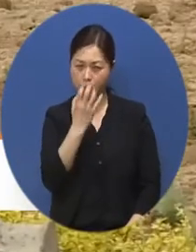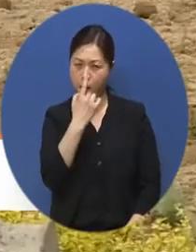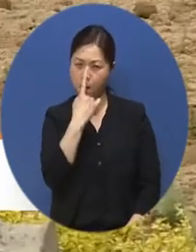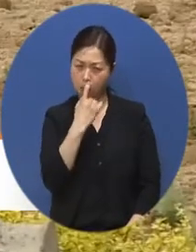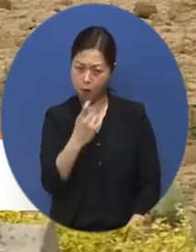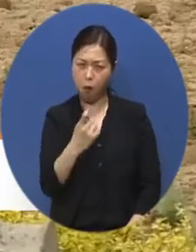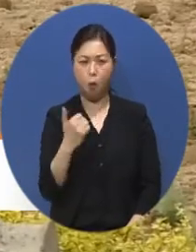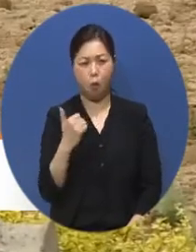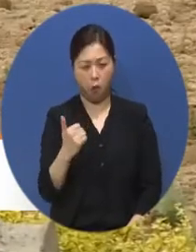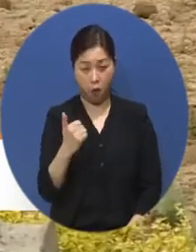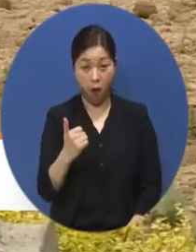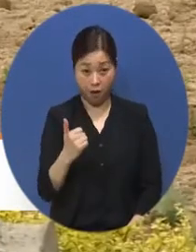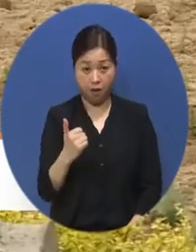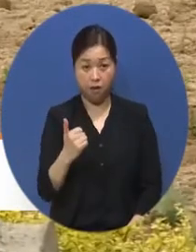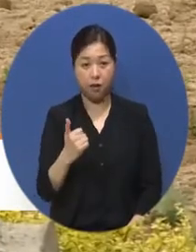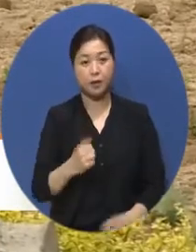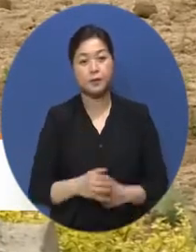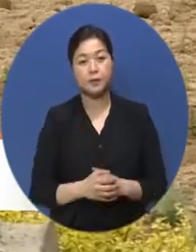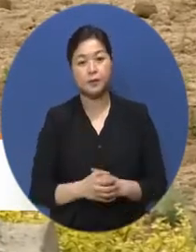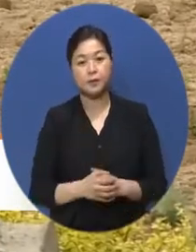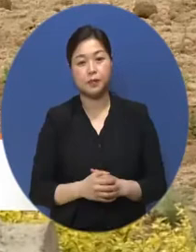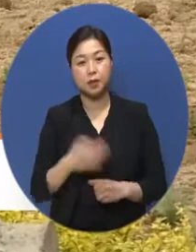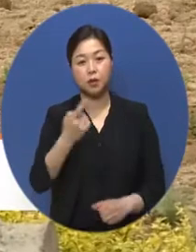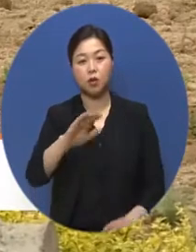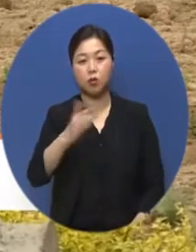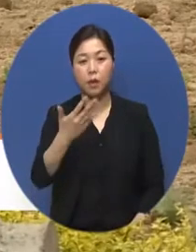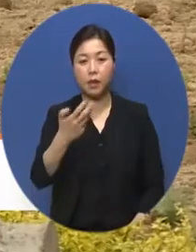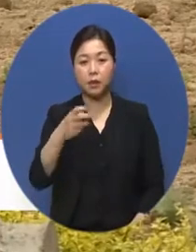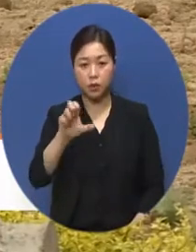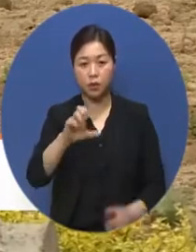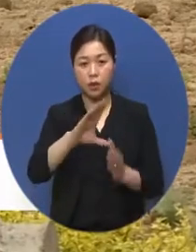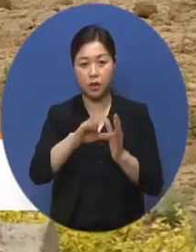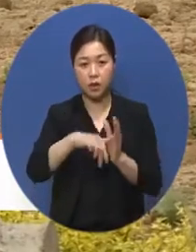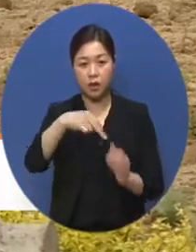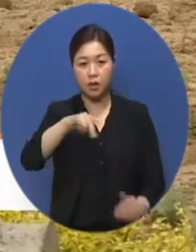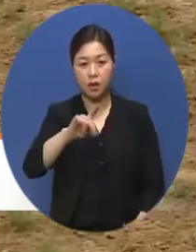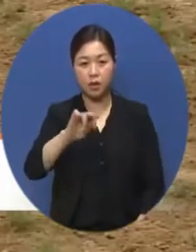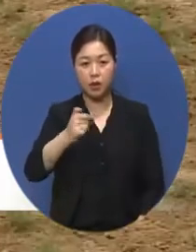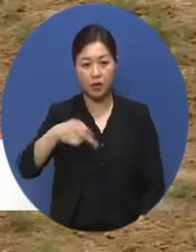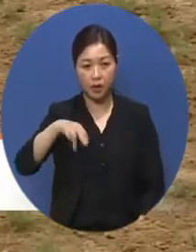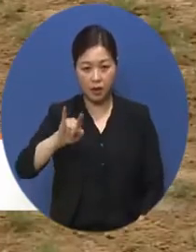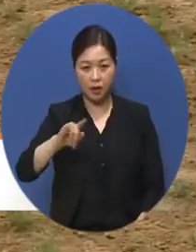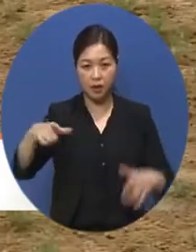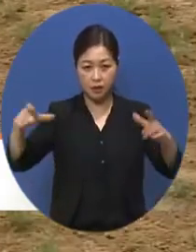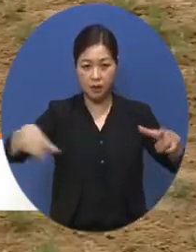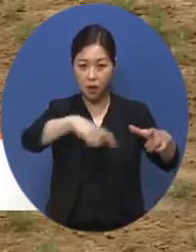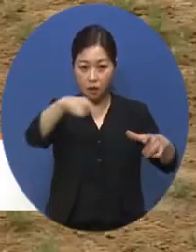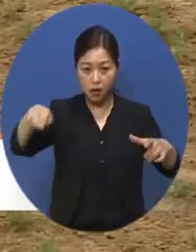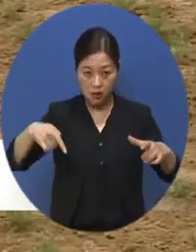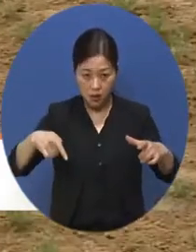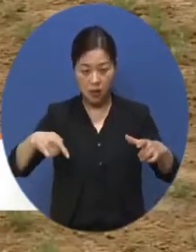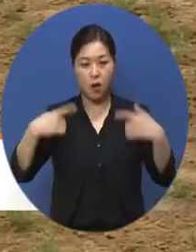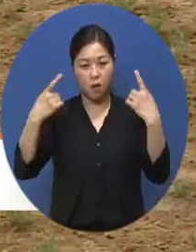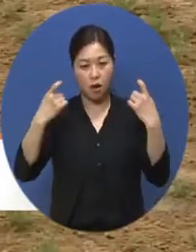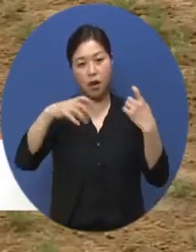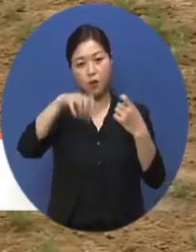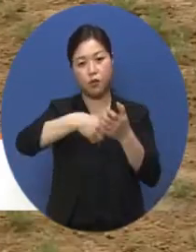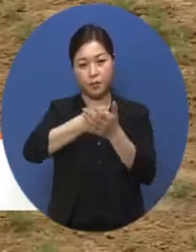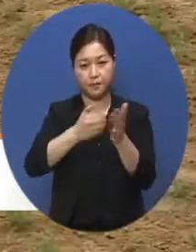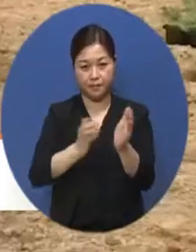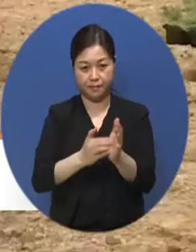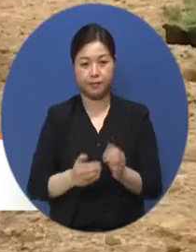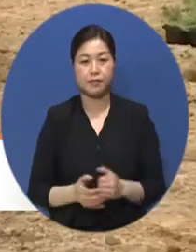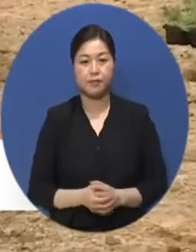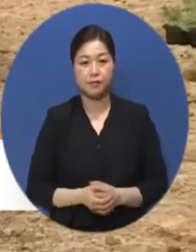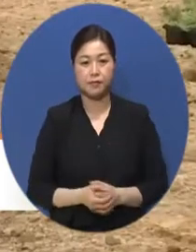으뜸이라는 평가를 받으며 지난 1985년 사선대 이건희 국민 관광지로 지정 됐습니다